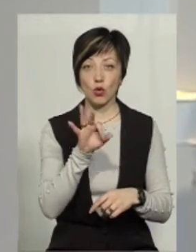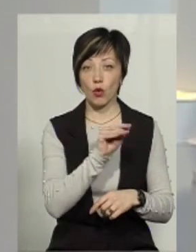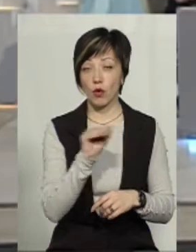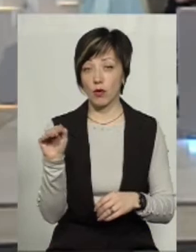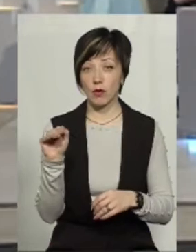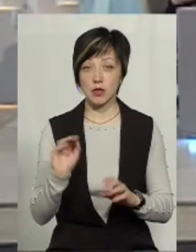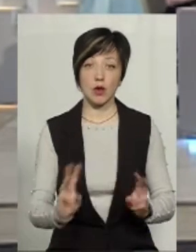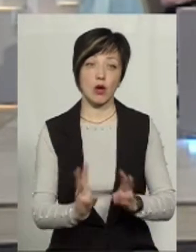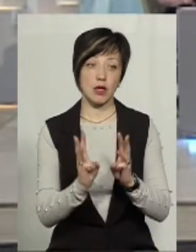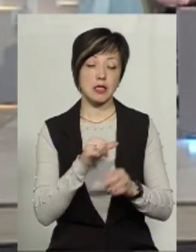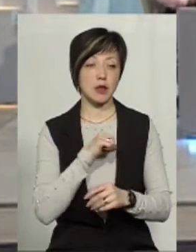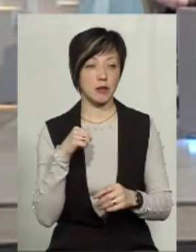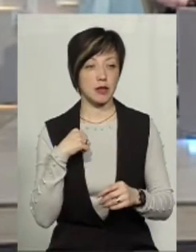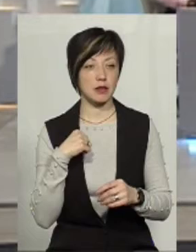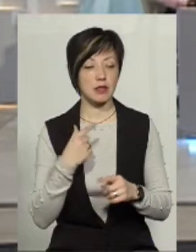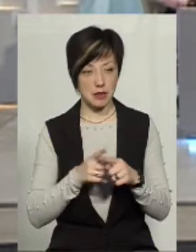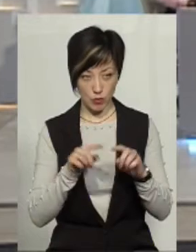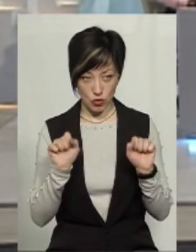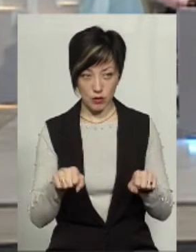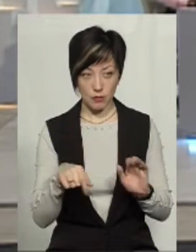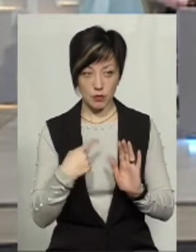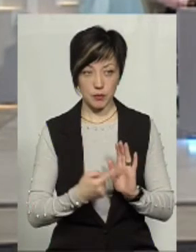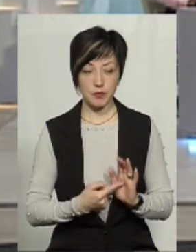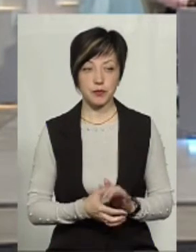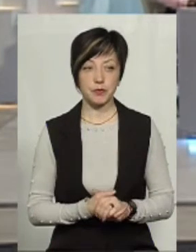торфовища загоряються самі. Це можливо?